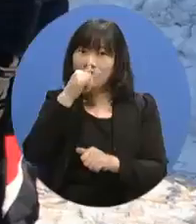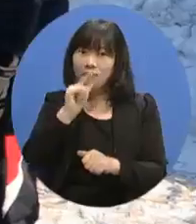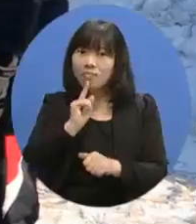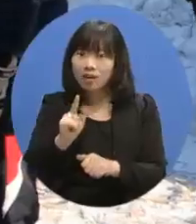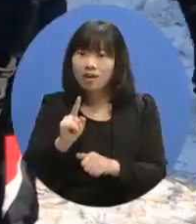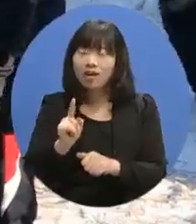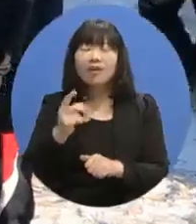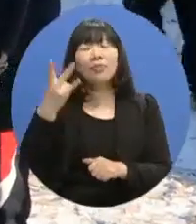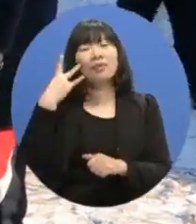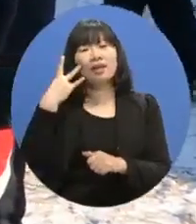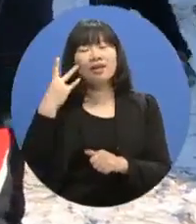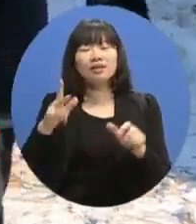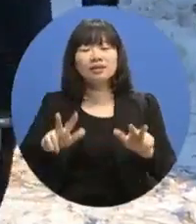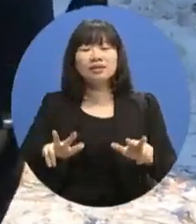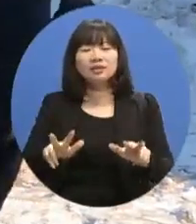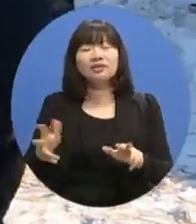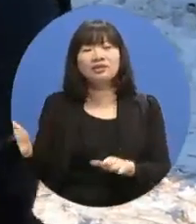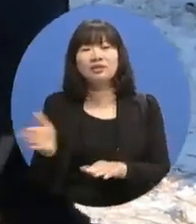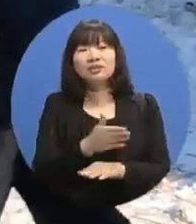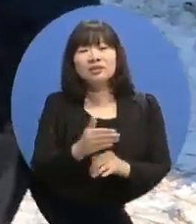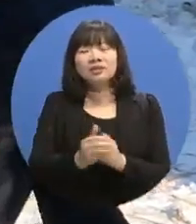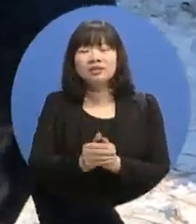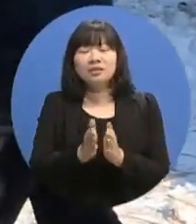네. 그럼 지금부터